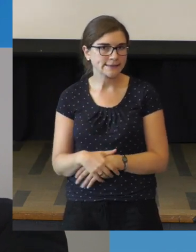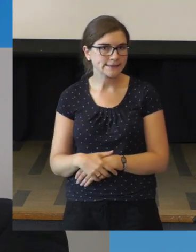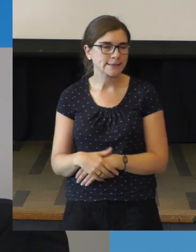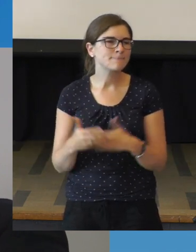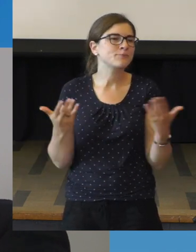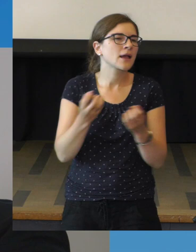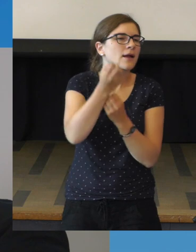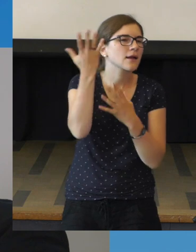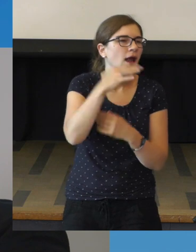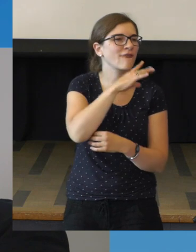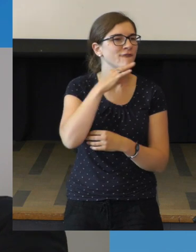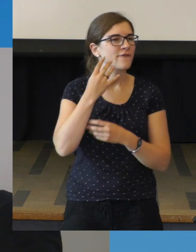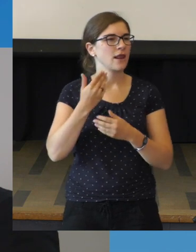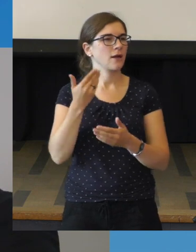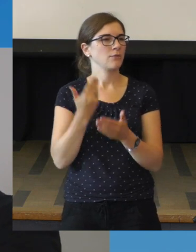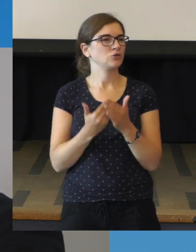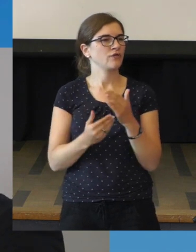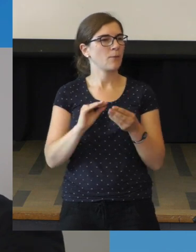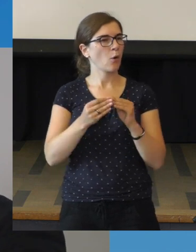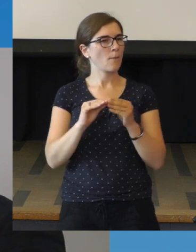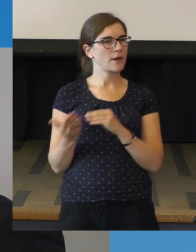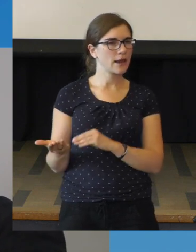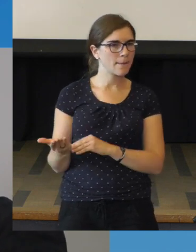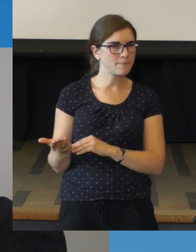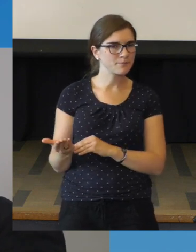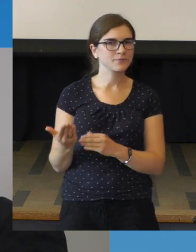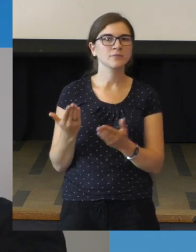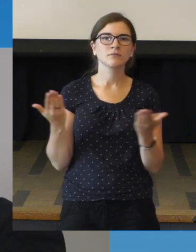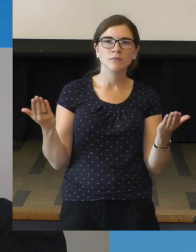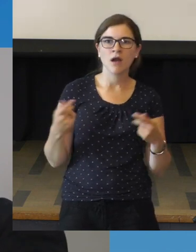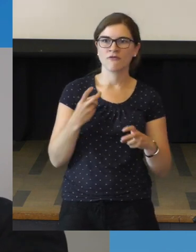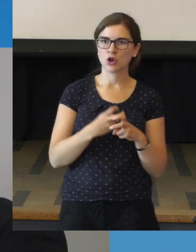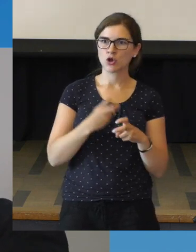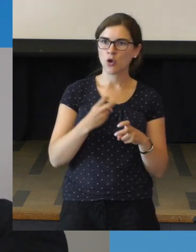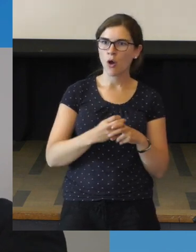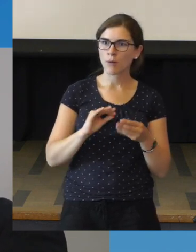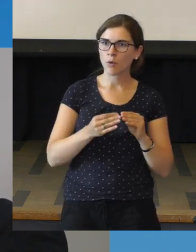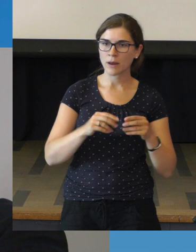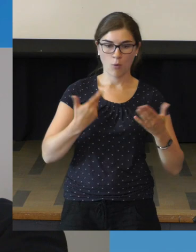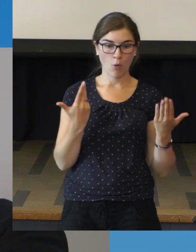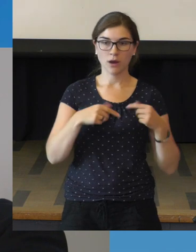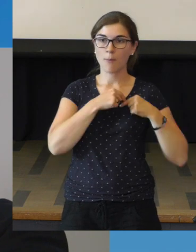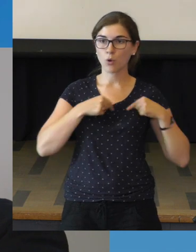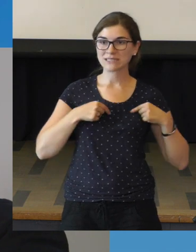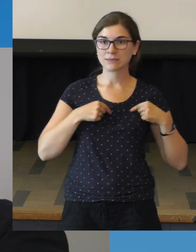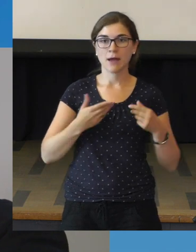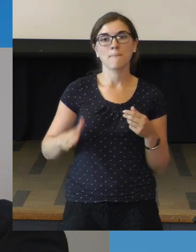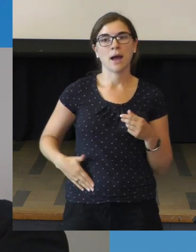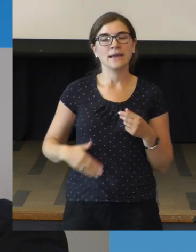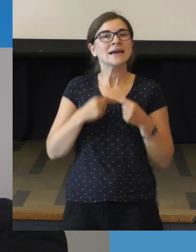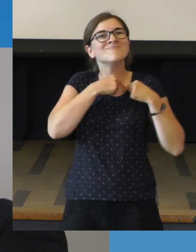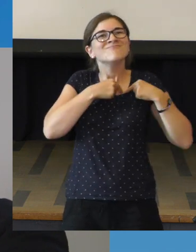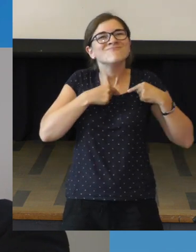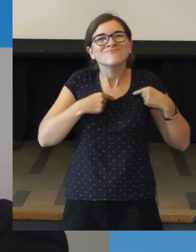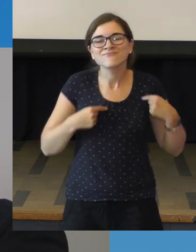Natürlich sind viele Beschwerden auch vertebragen, kommen vom Knochen oder vom Brustbein und sind nicht kardial. Und das ist unsere